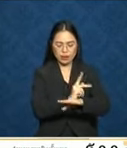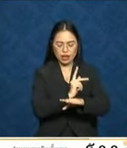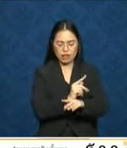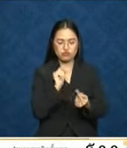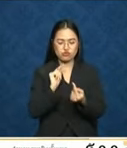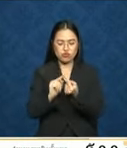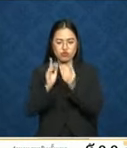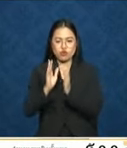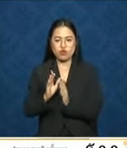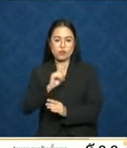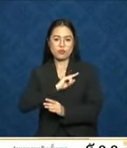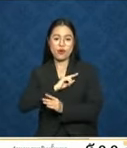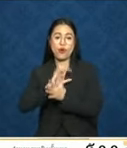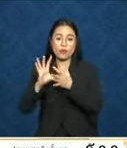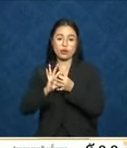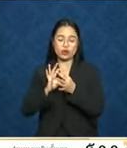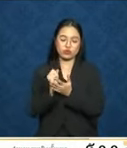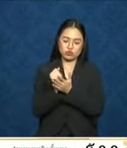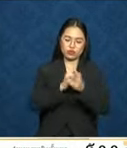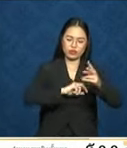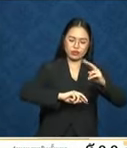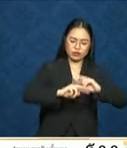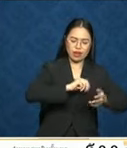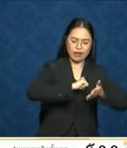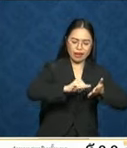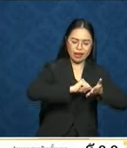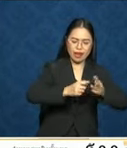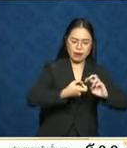ที่เกี่ยวข้องนะครับพิจารณาบูรณาการแก้ไขปัญหาให้ประ